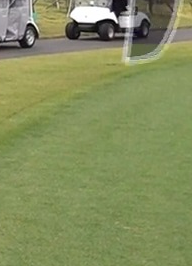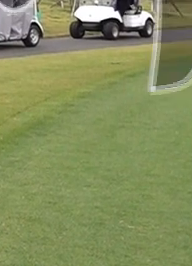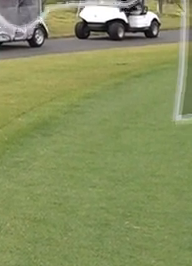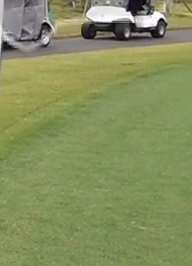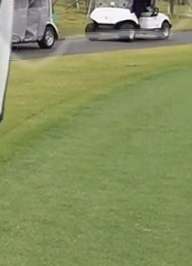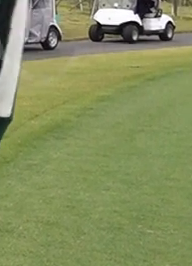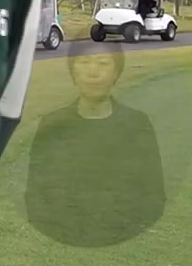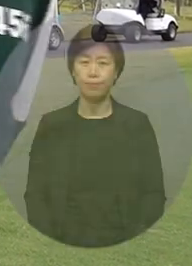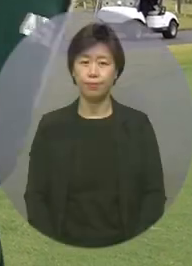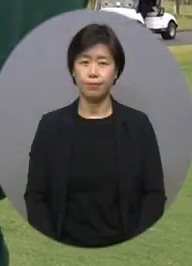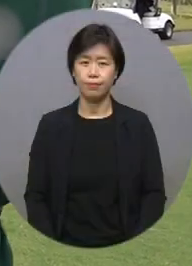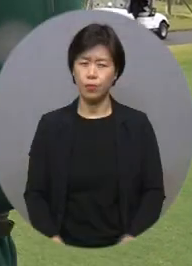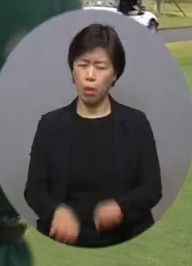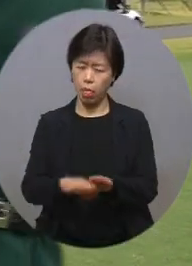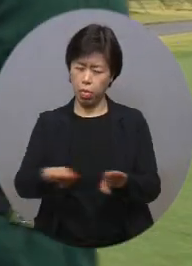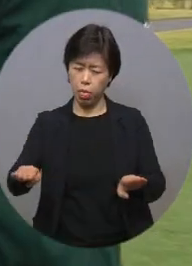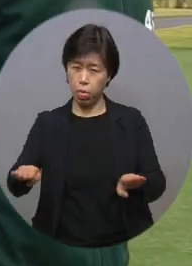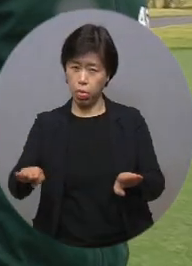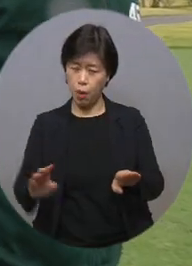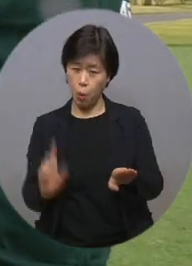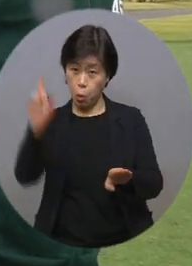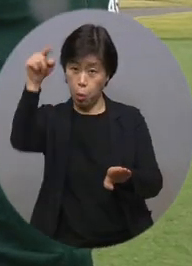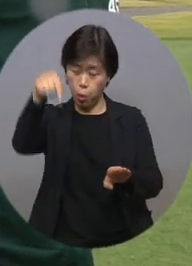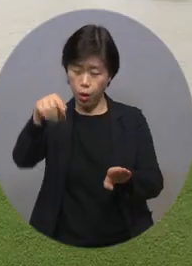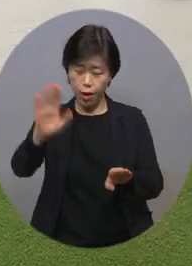어머. 낙엽 깔렸는데? 어, 저